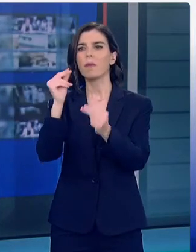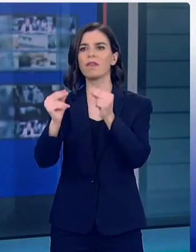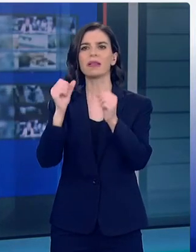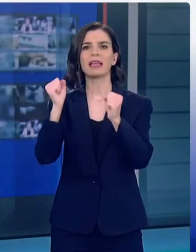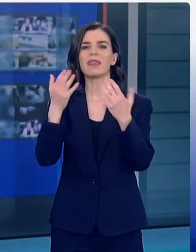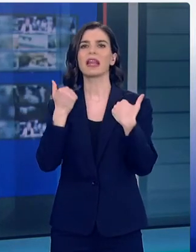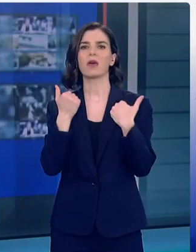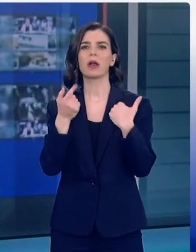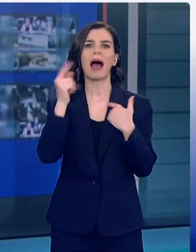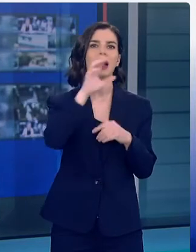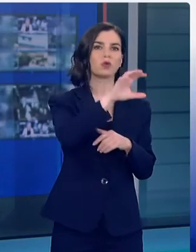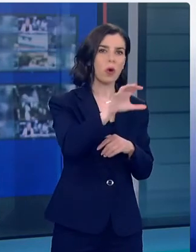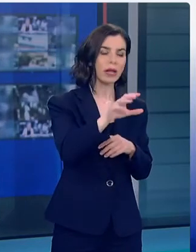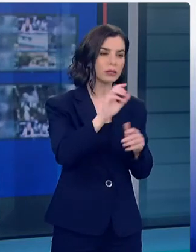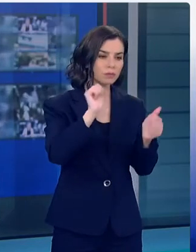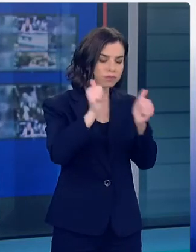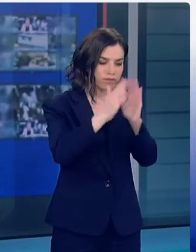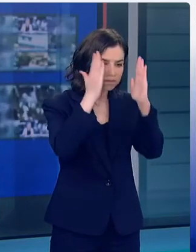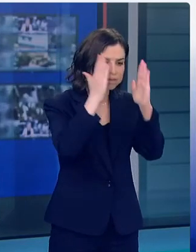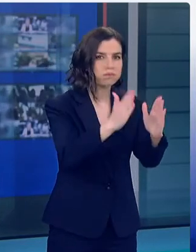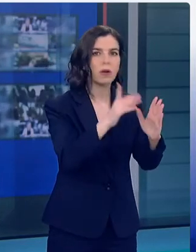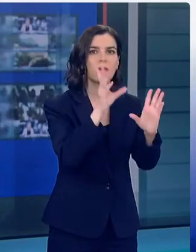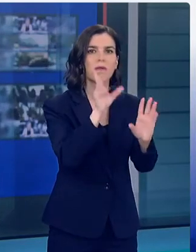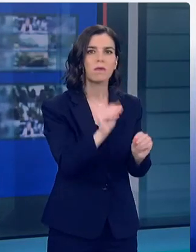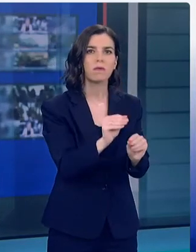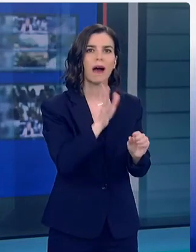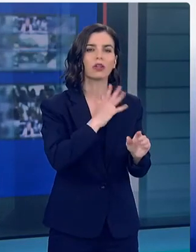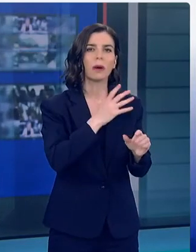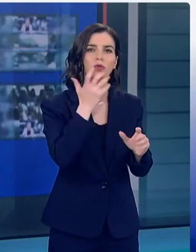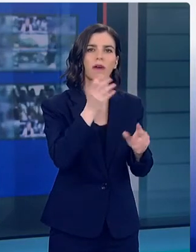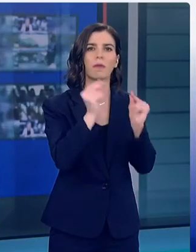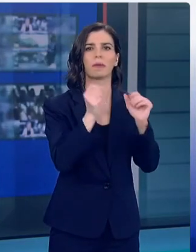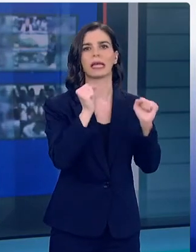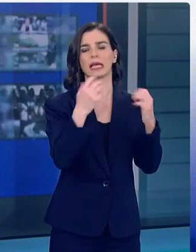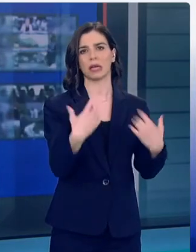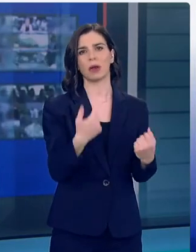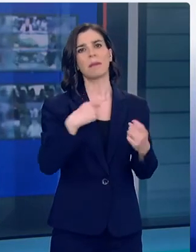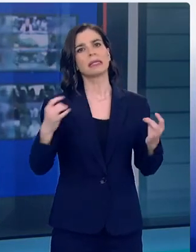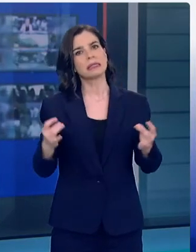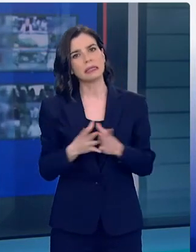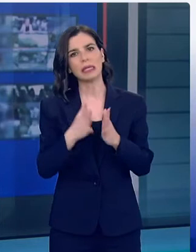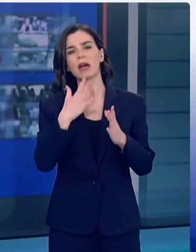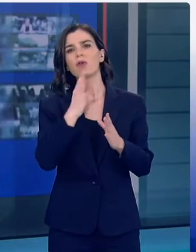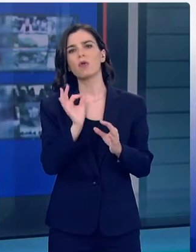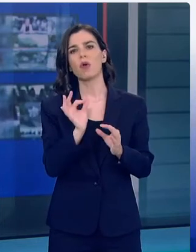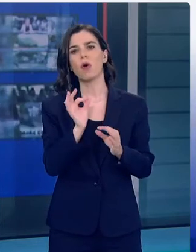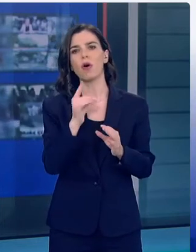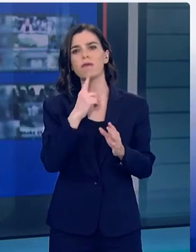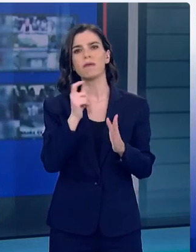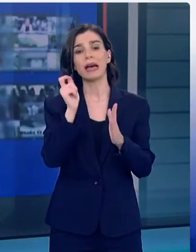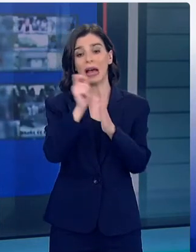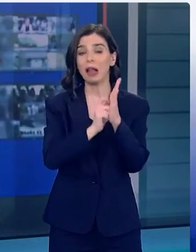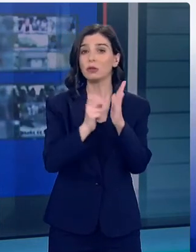προβλήματα υγείας σε σχέση με άλλες χώρες που έχουν επικεντρωθεί στην κορυφή του παγόβουνου. Εμείς ήμασταν τυχεροί γιατί καταγράφαμε πολύ καλά αυτή την